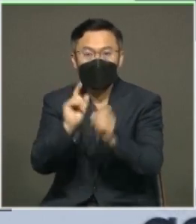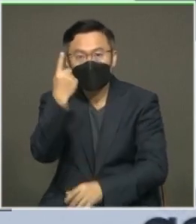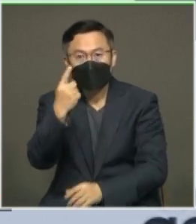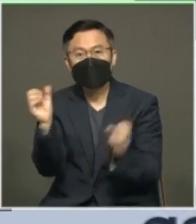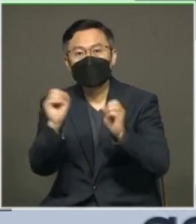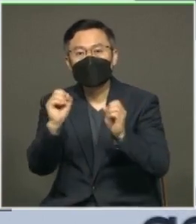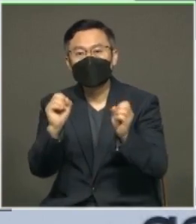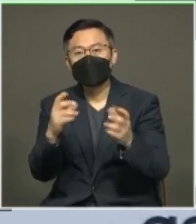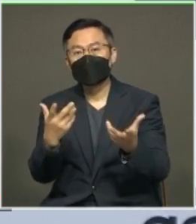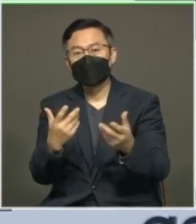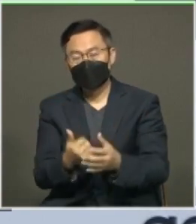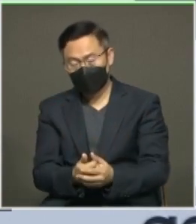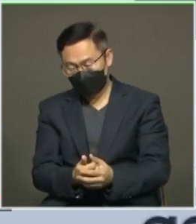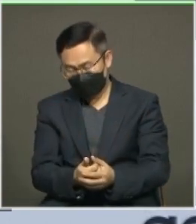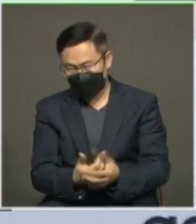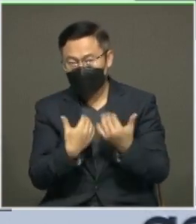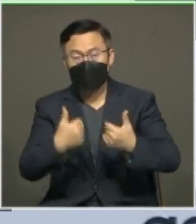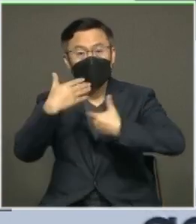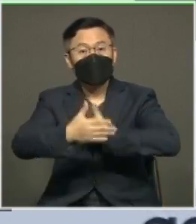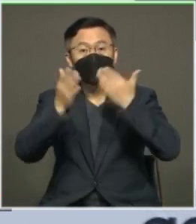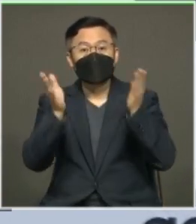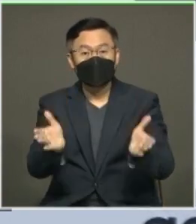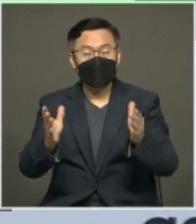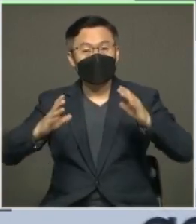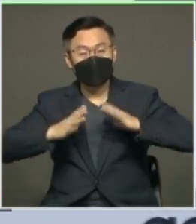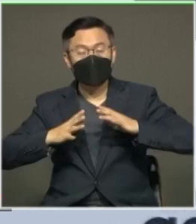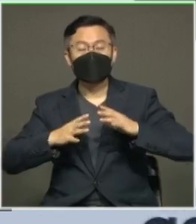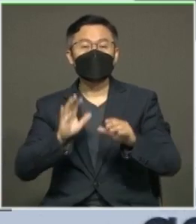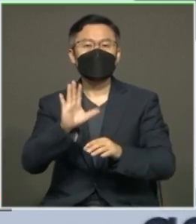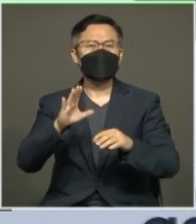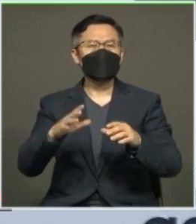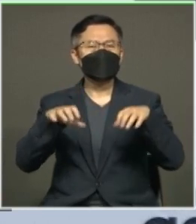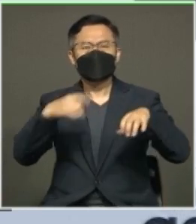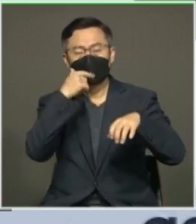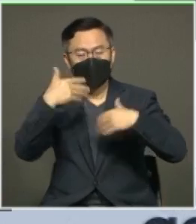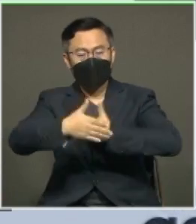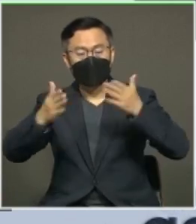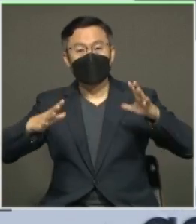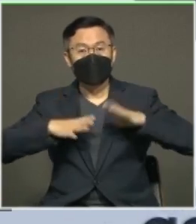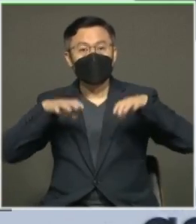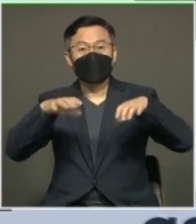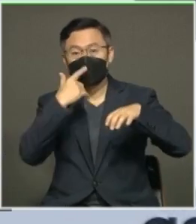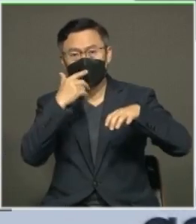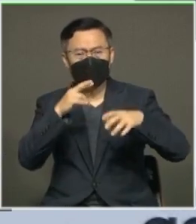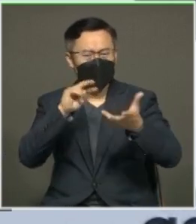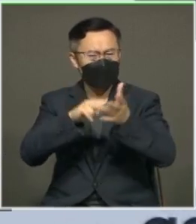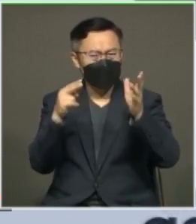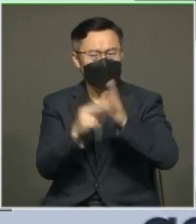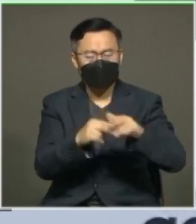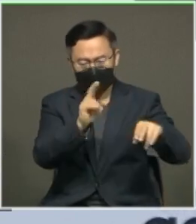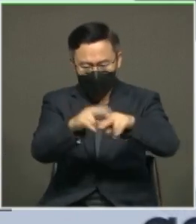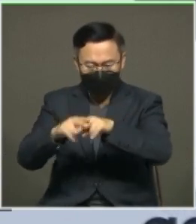ที่นั่นแหละเป็นพิธีกรเขาก็พูดบอกว่าในห้องแต่งตัวเนี่ยตอนนี้แมนยูไนเต็ดมันเหมือนไฮยีน่าเลยนะมันเหมือนมีสงครามอะไรสักอย่